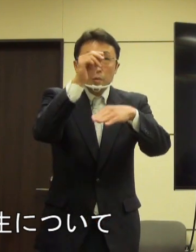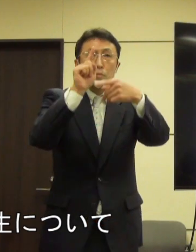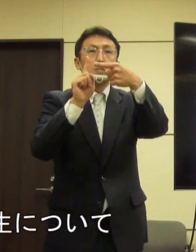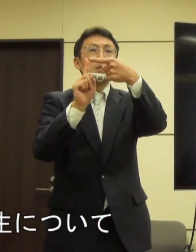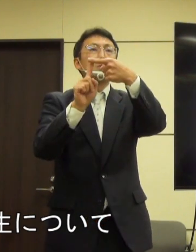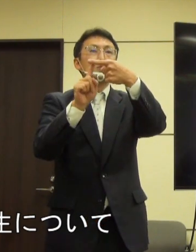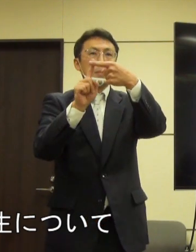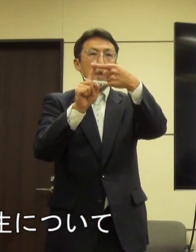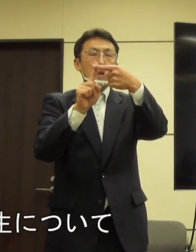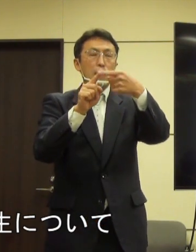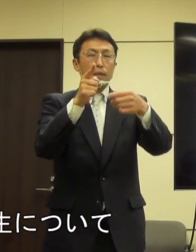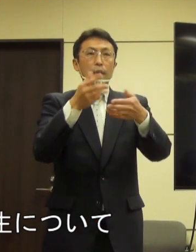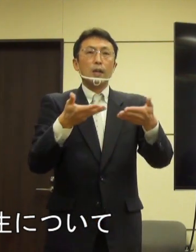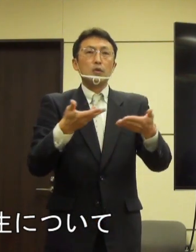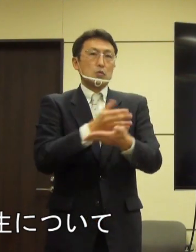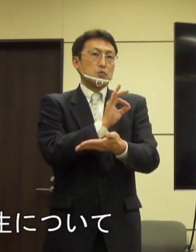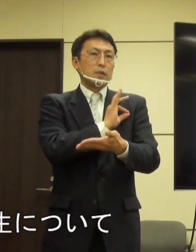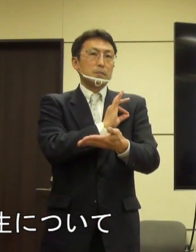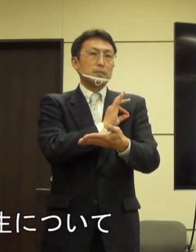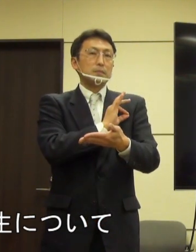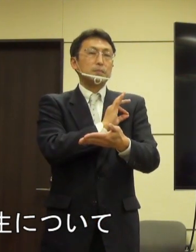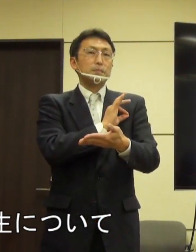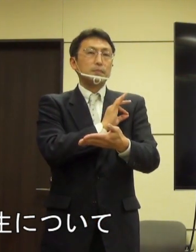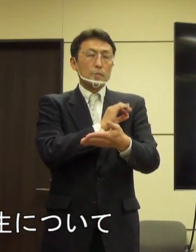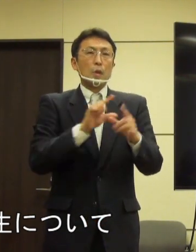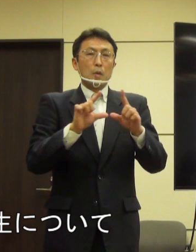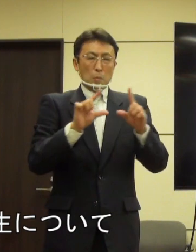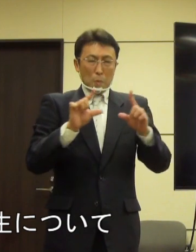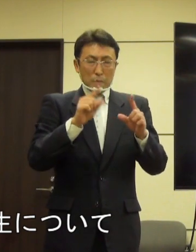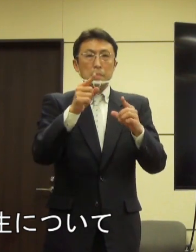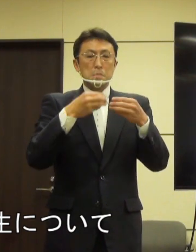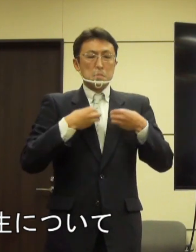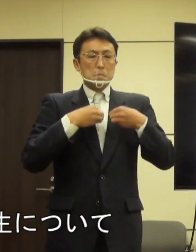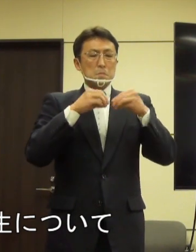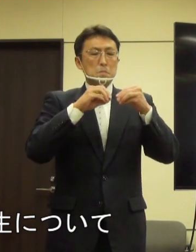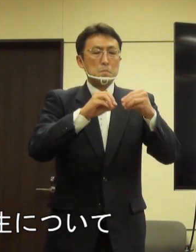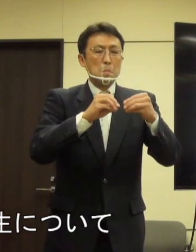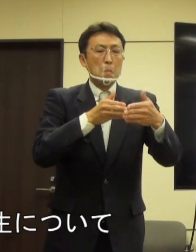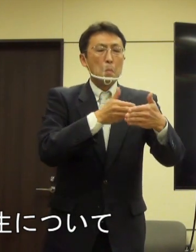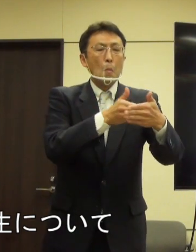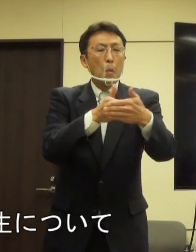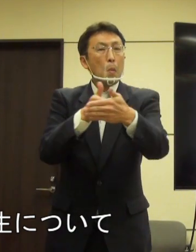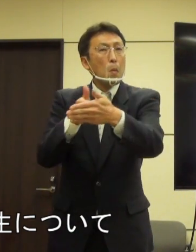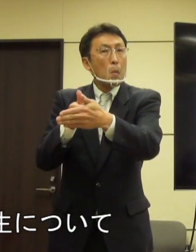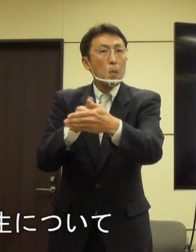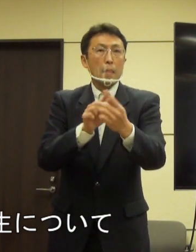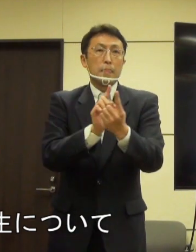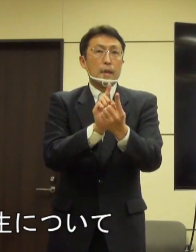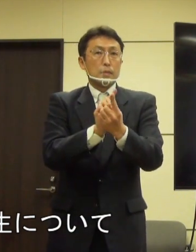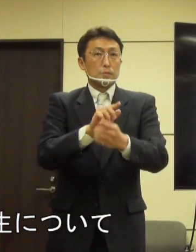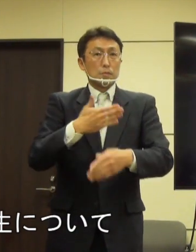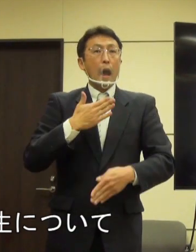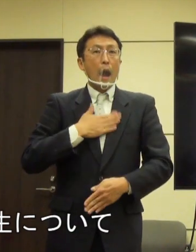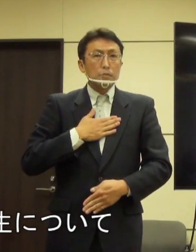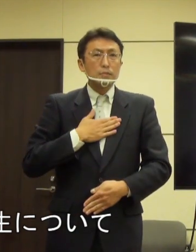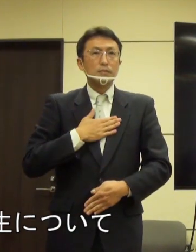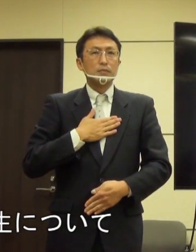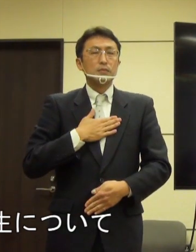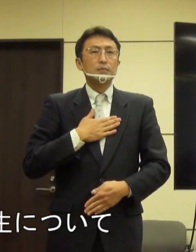あの当然あの感染防止対策キティやっていらっしゃるわけですでの